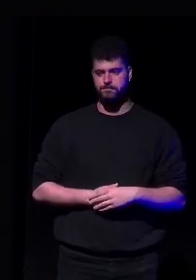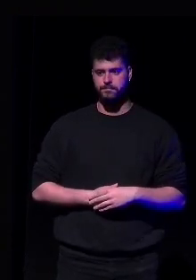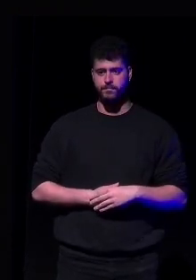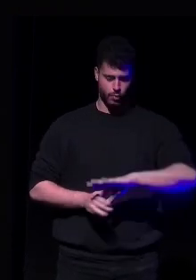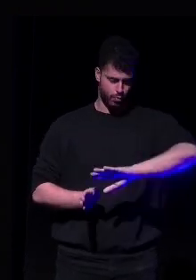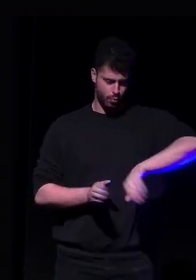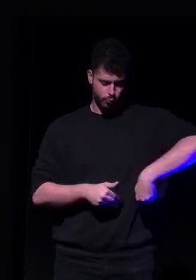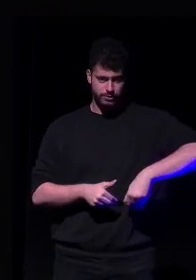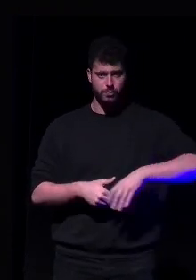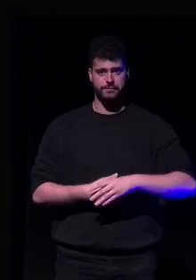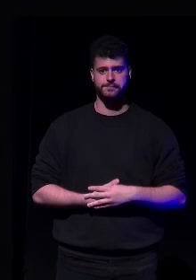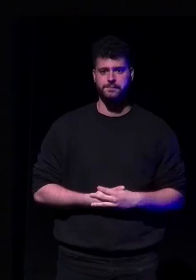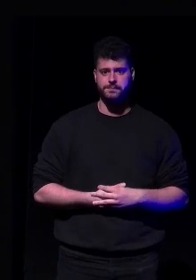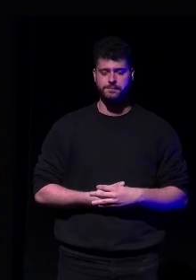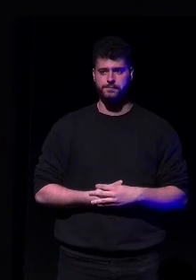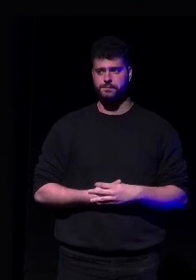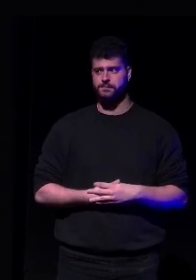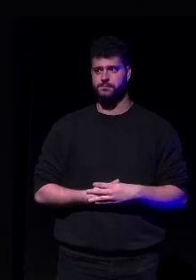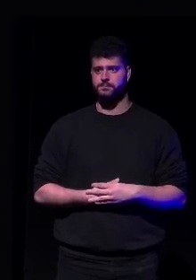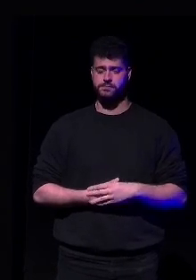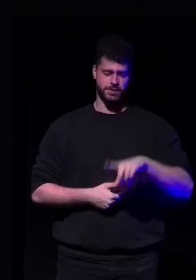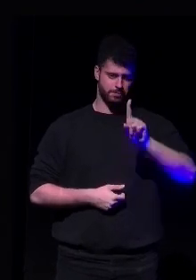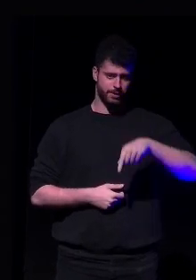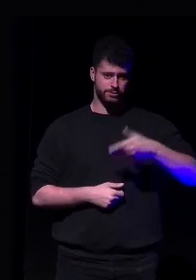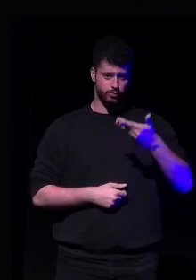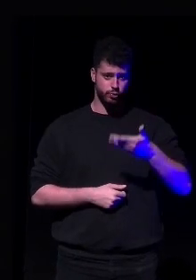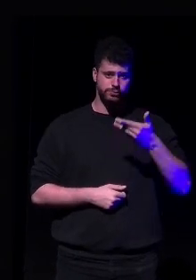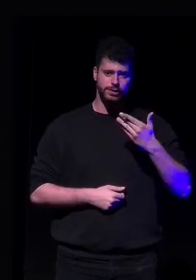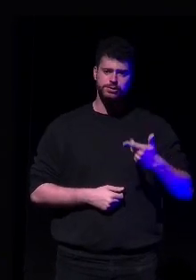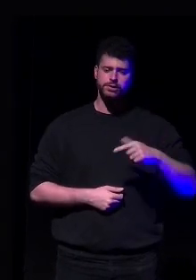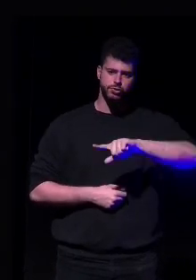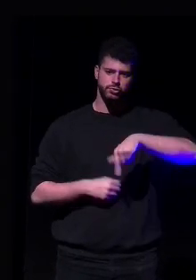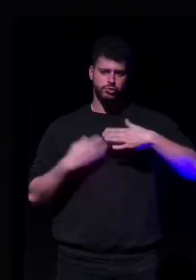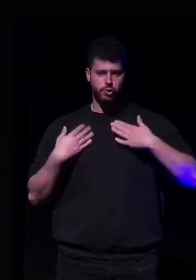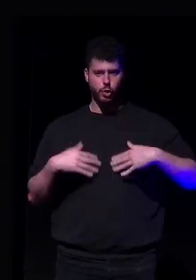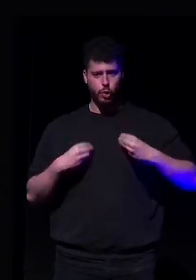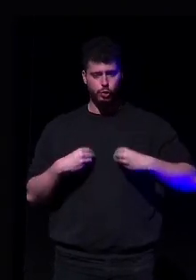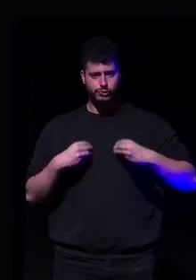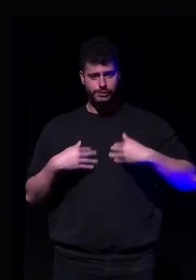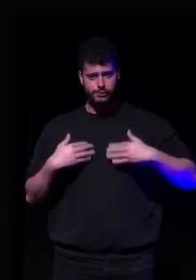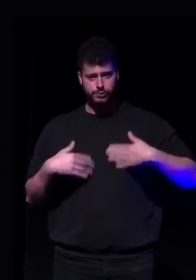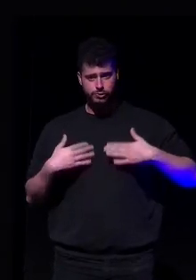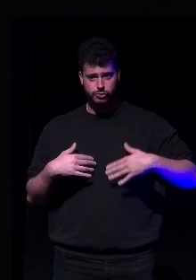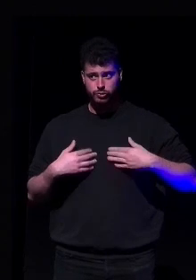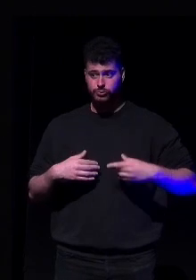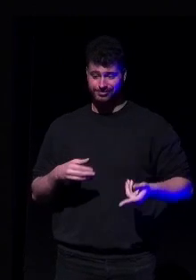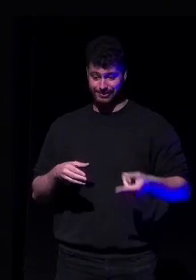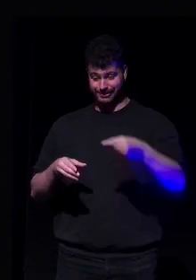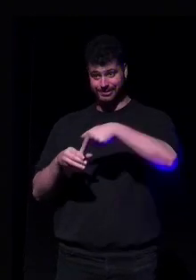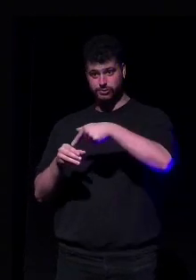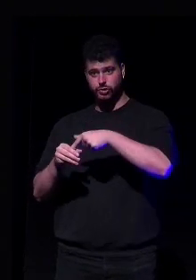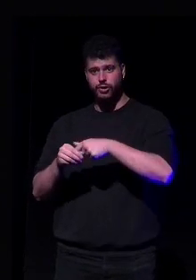I finalment, només remarcar que ens fa molta il·lusió que el premi porti la paraula